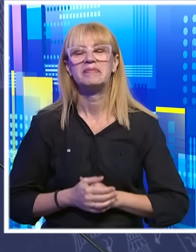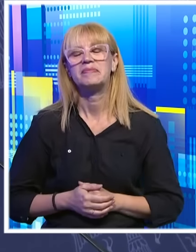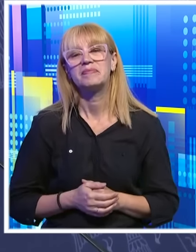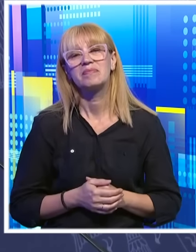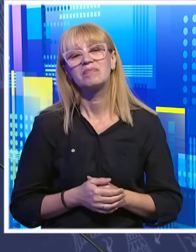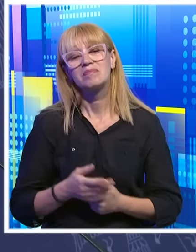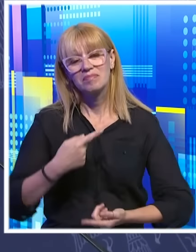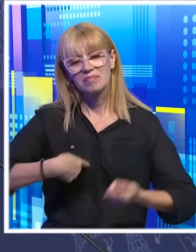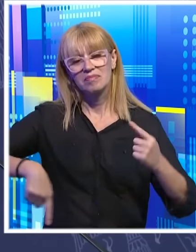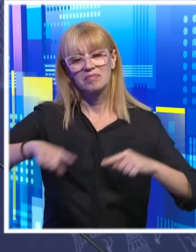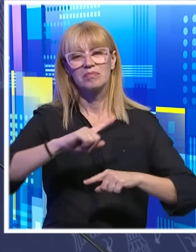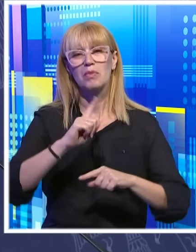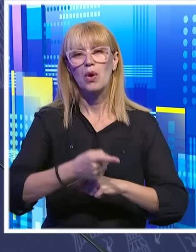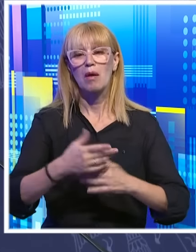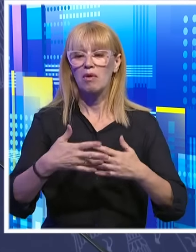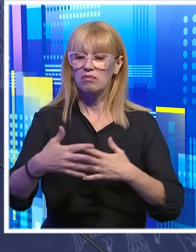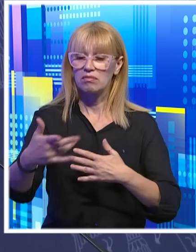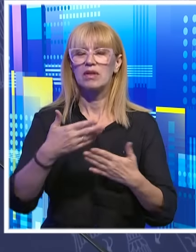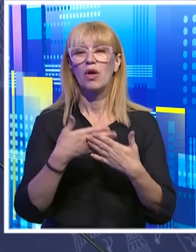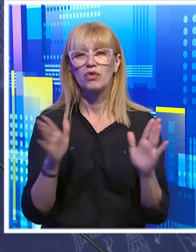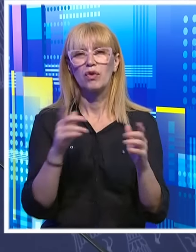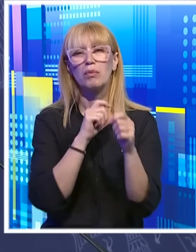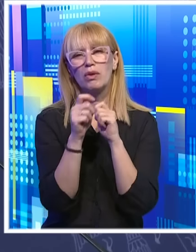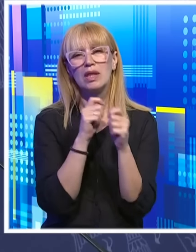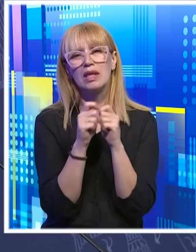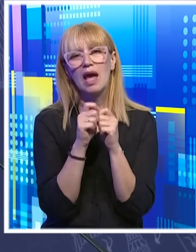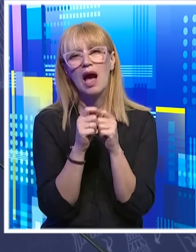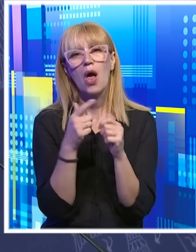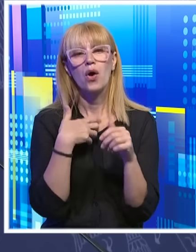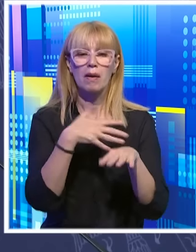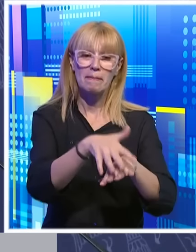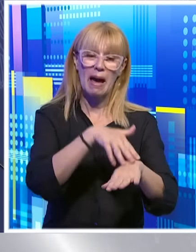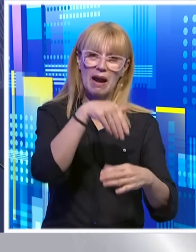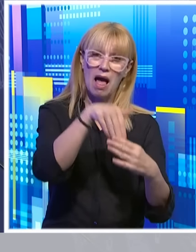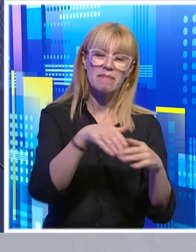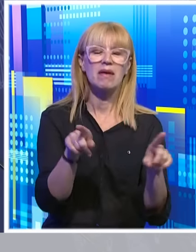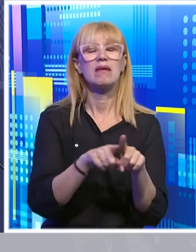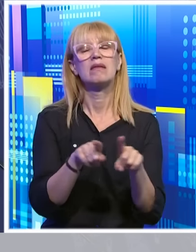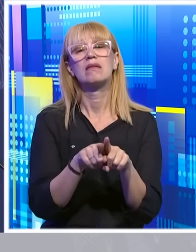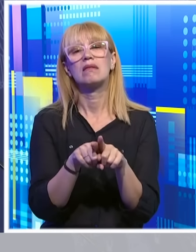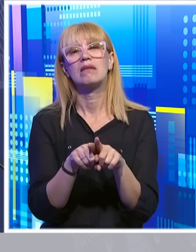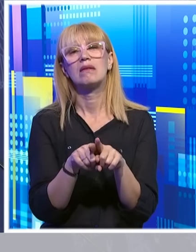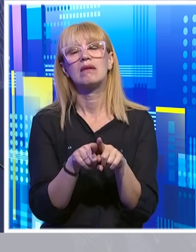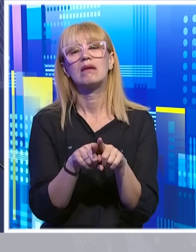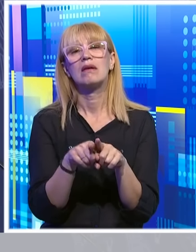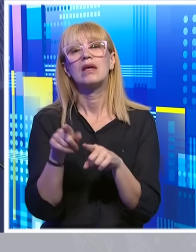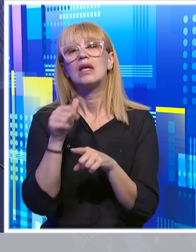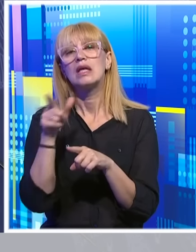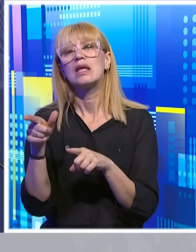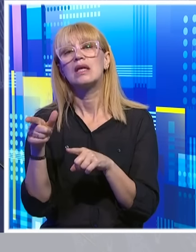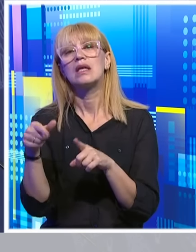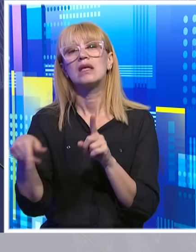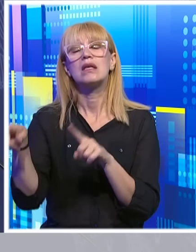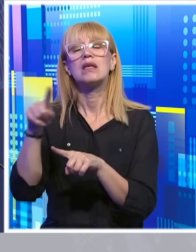Mi moramo u narednom periodu da otvorimo dijalog i na nivou našeg parlamenta i na nivou naših eksperata,